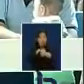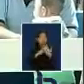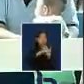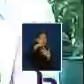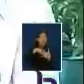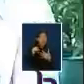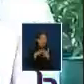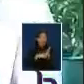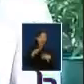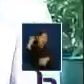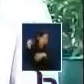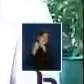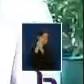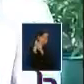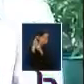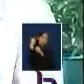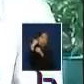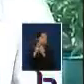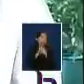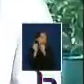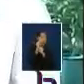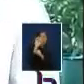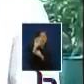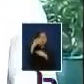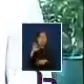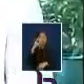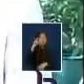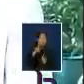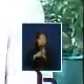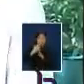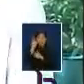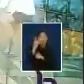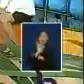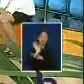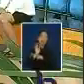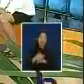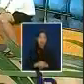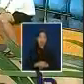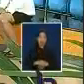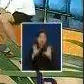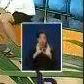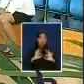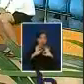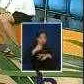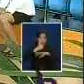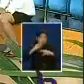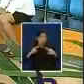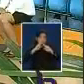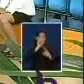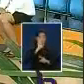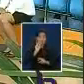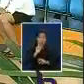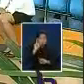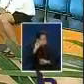ม่เลยครับ เมื่อเรามีการประชาสัมพันธ์มีการให้ความสนใจมีการระดมมีการให้องค์ความรู้เนี่ย นะเราจะเห็นได้ชัดว่าสกอร์ที่โรงพยาบาลเนี่ย